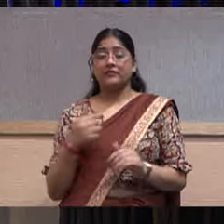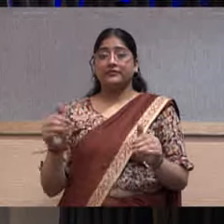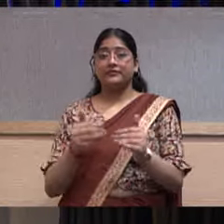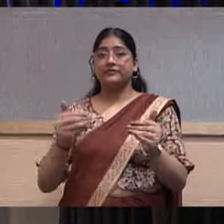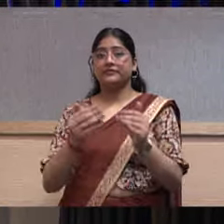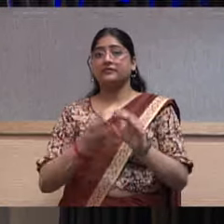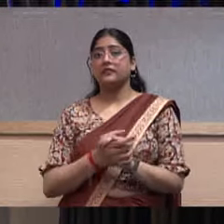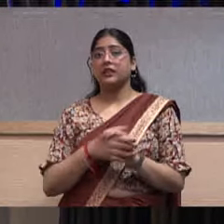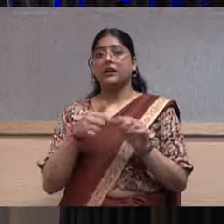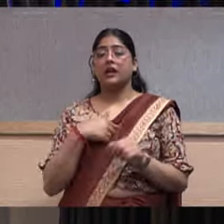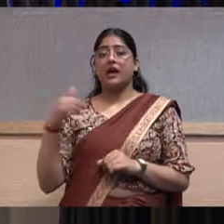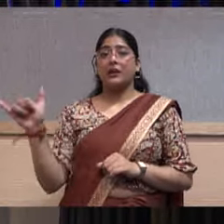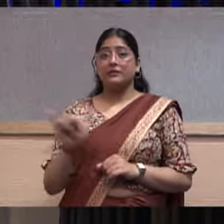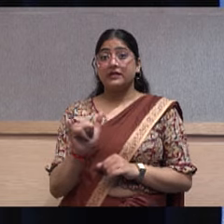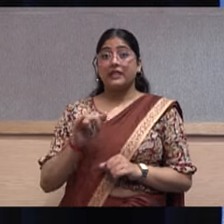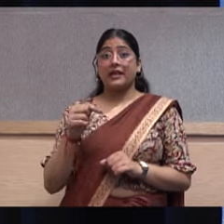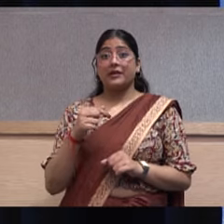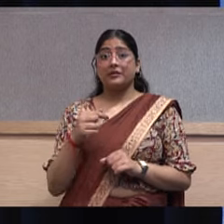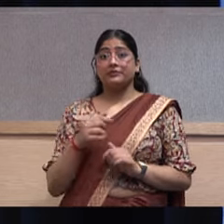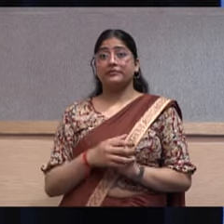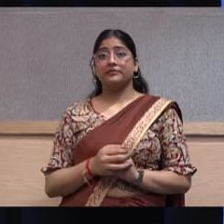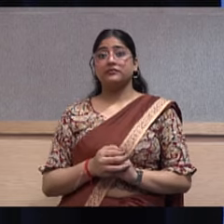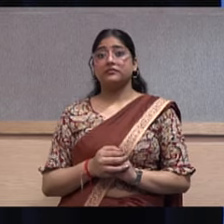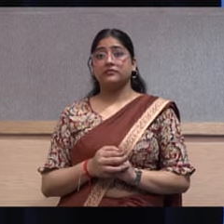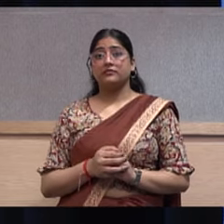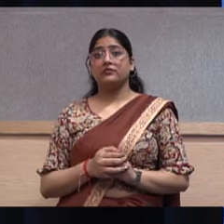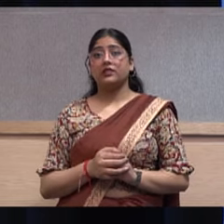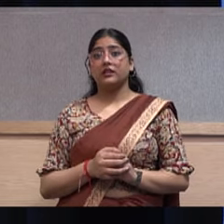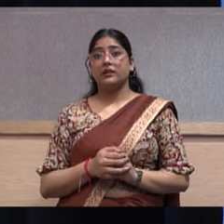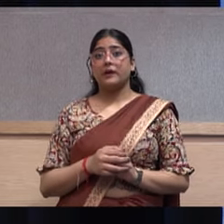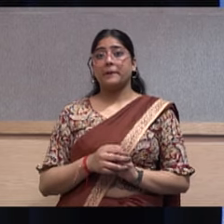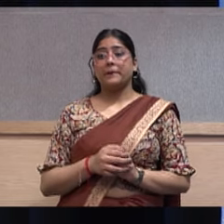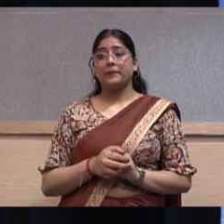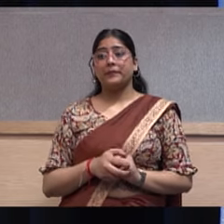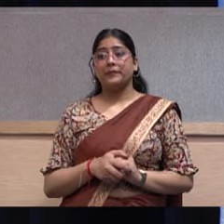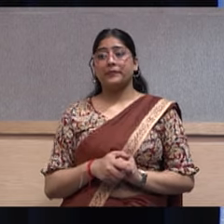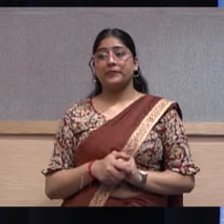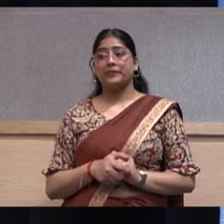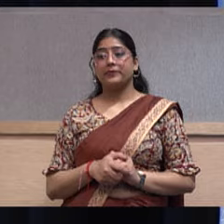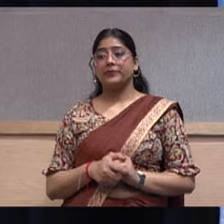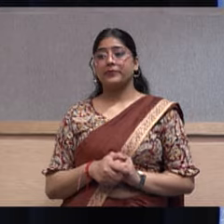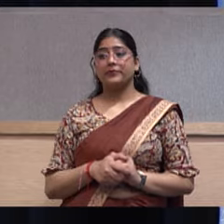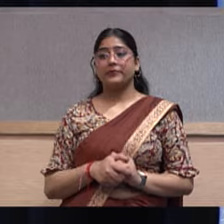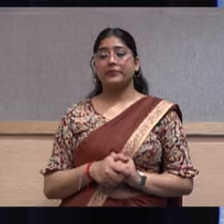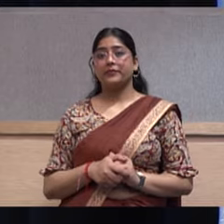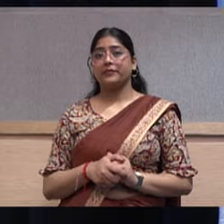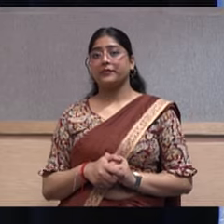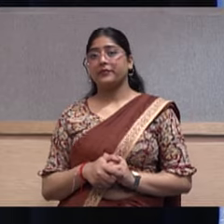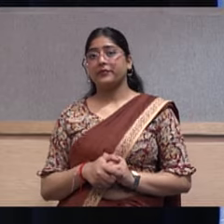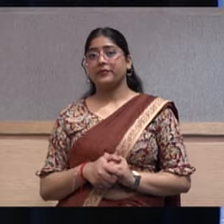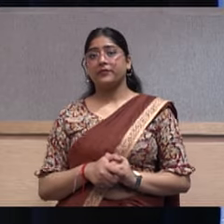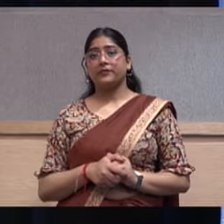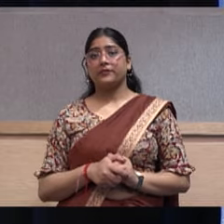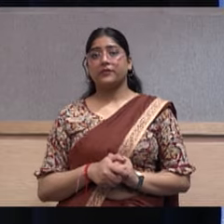उसी संस्कार को मैक्ले नामक एक महाशय जिसमें जिससे प्रभावित मंच से